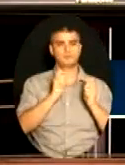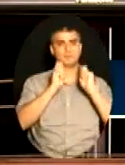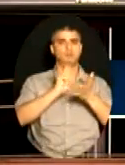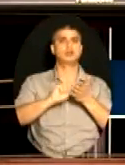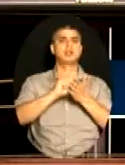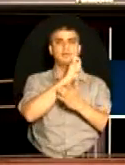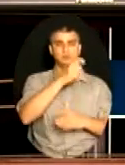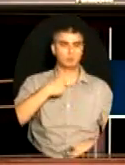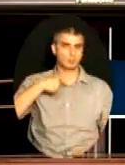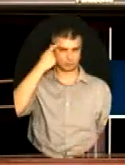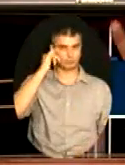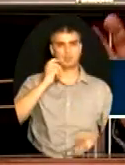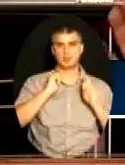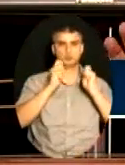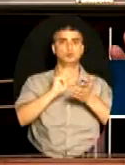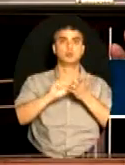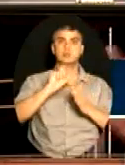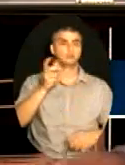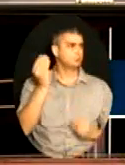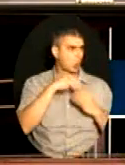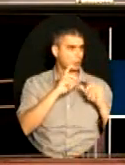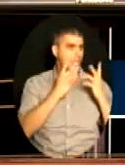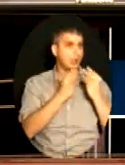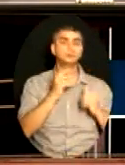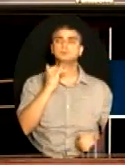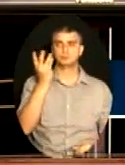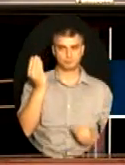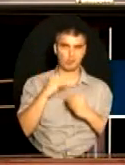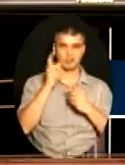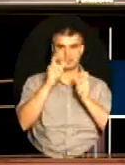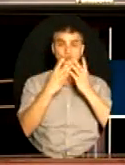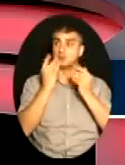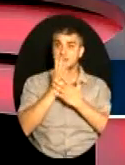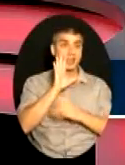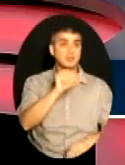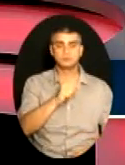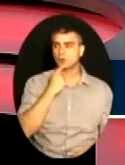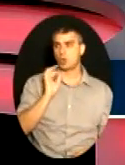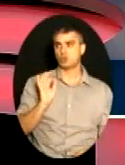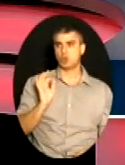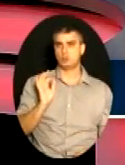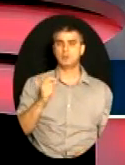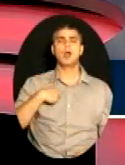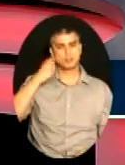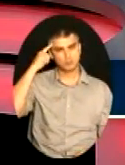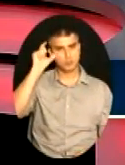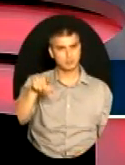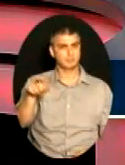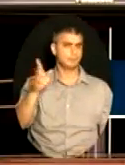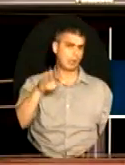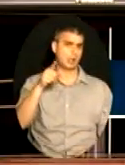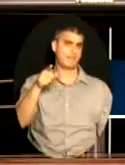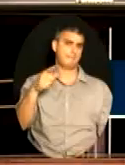כתבי אישום. אני מניח שיוגשו. יש עוד חשודים? ישנם עוד חשודים. שנתפסו? לא. שאנחנו יודעים עליהם, שהם